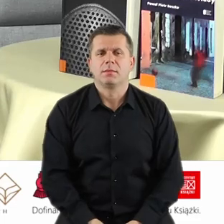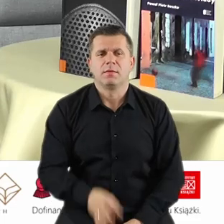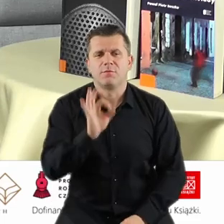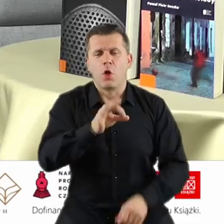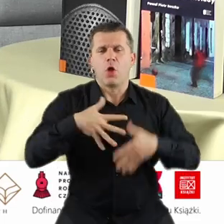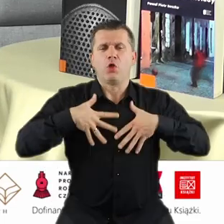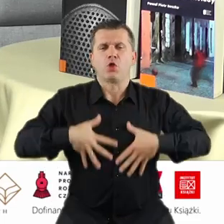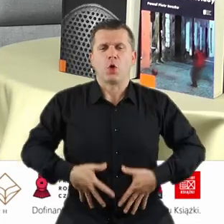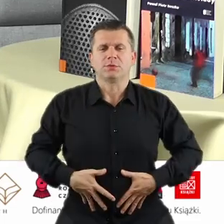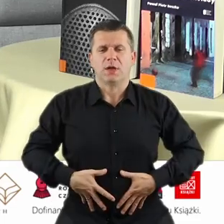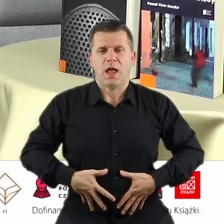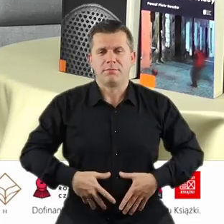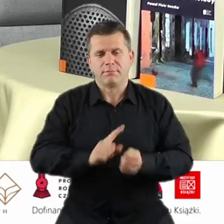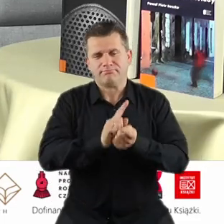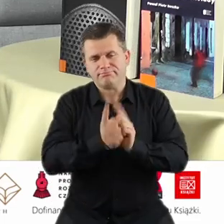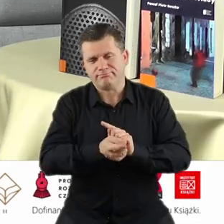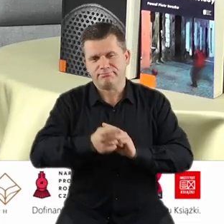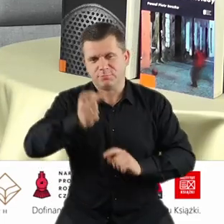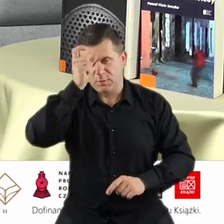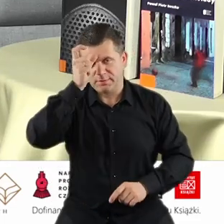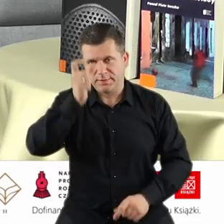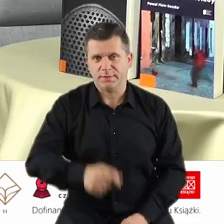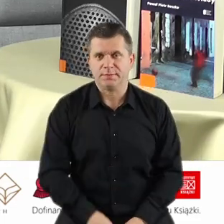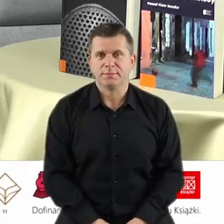zmianę tożsamości.